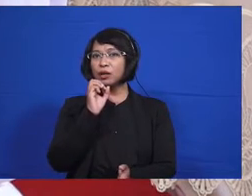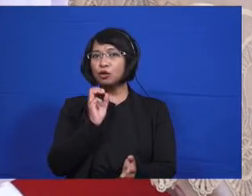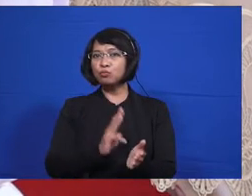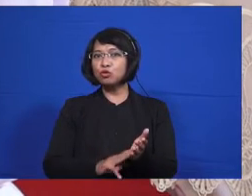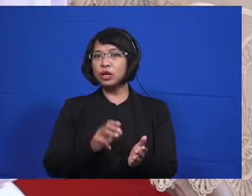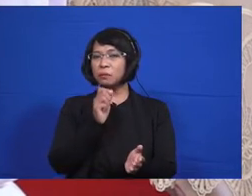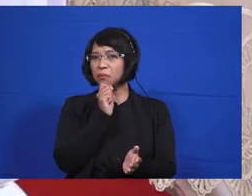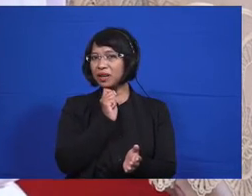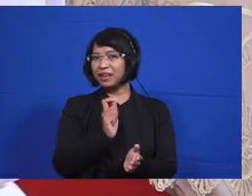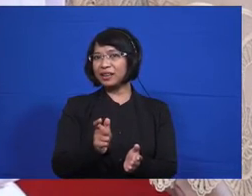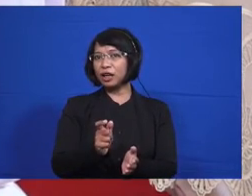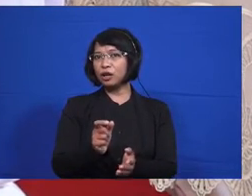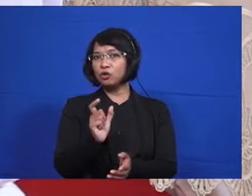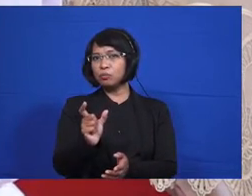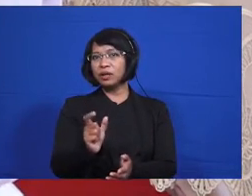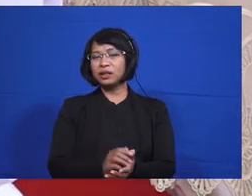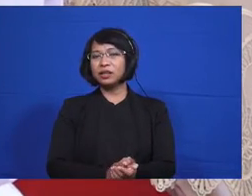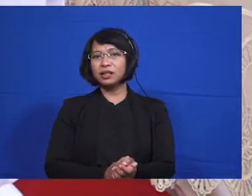terbilang banyaknya dengan mudah.